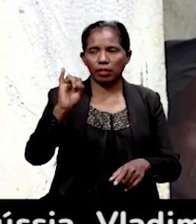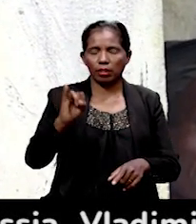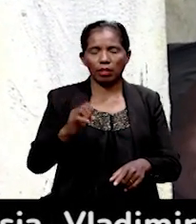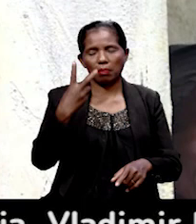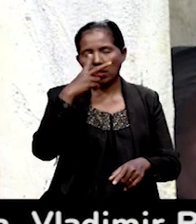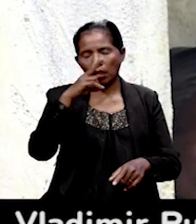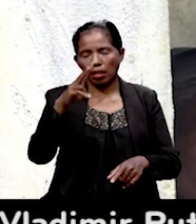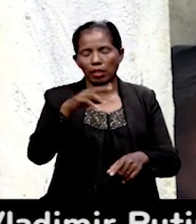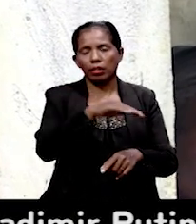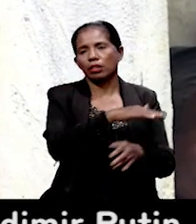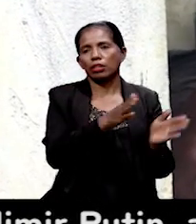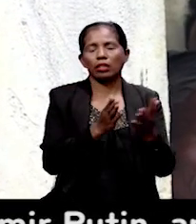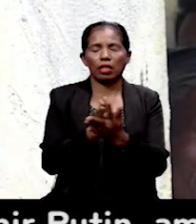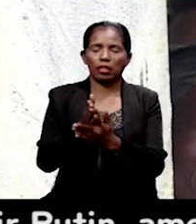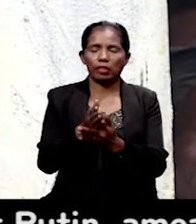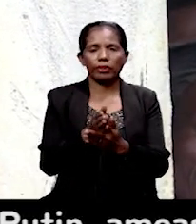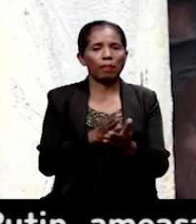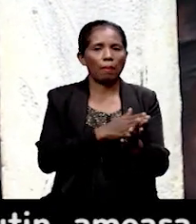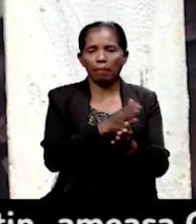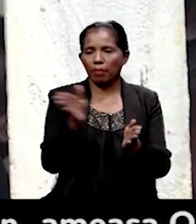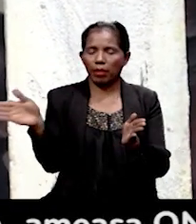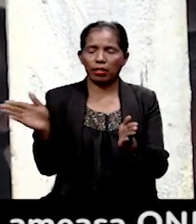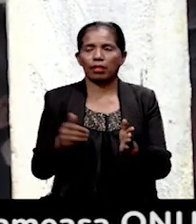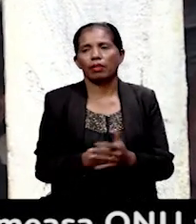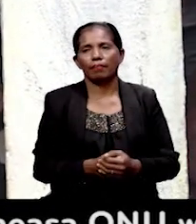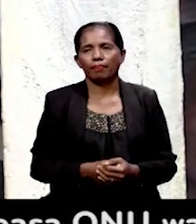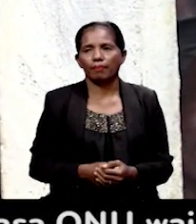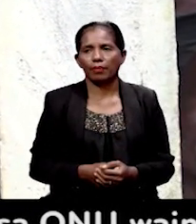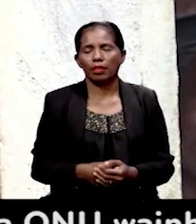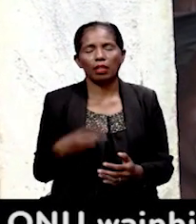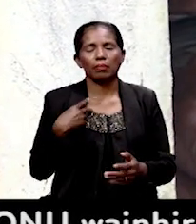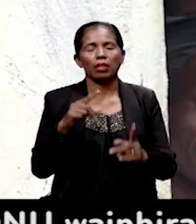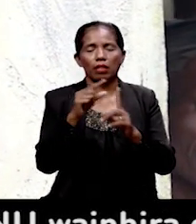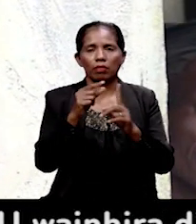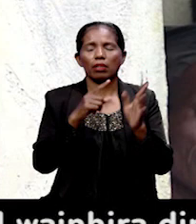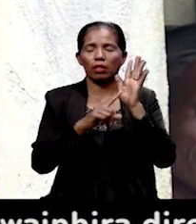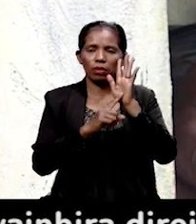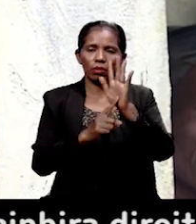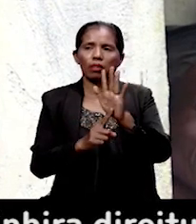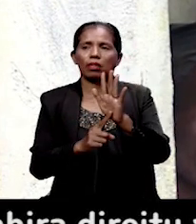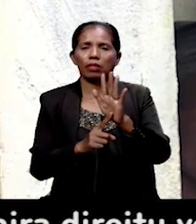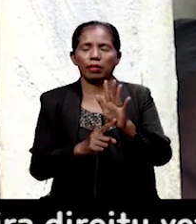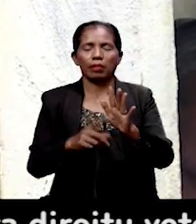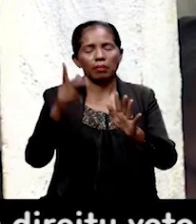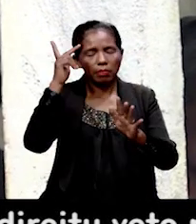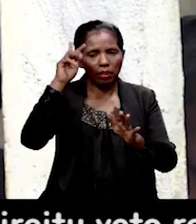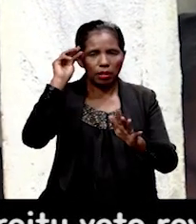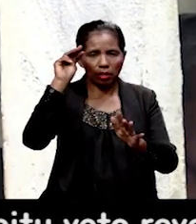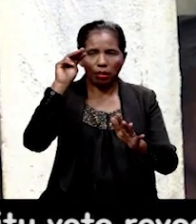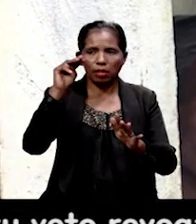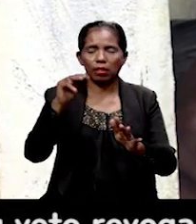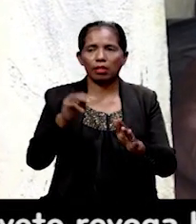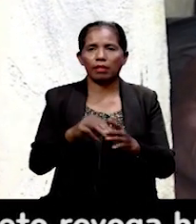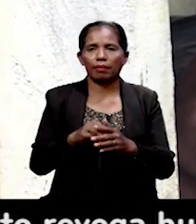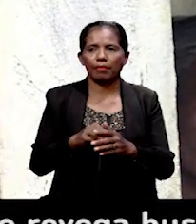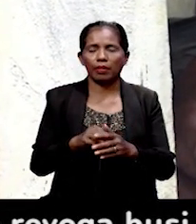lenga nebe au nia rekomendasau ni dene sosedin semos tele luri